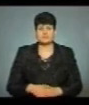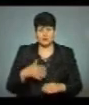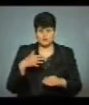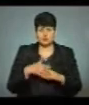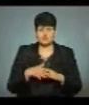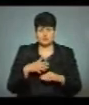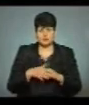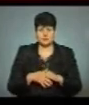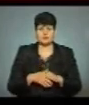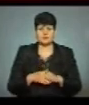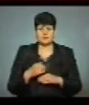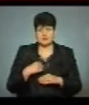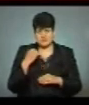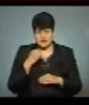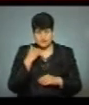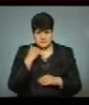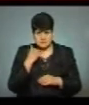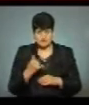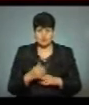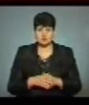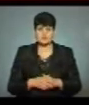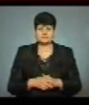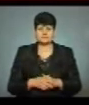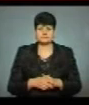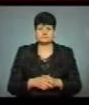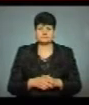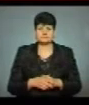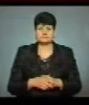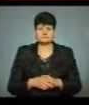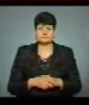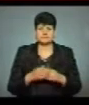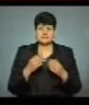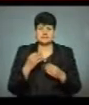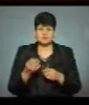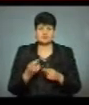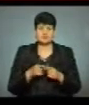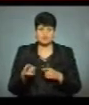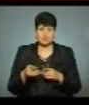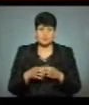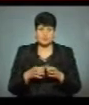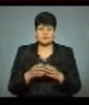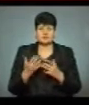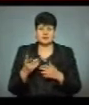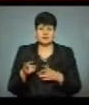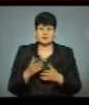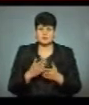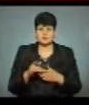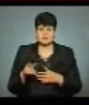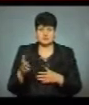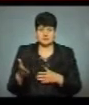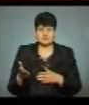дуже дякуємо за дзвіночок. Ну, власне, скажіть про цю громаду, скільки там є